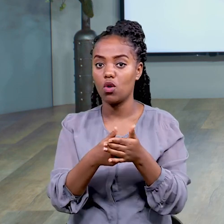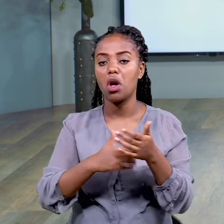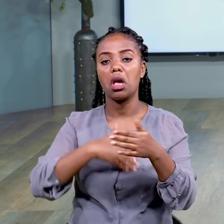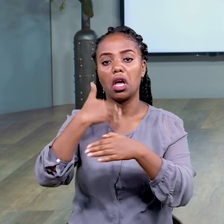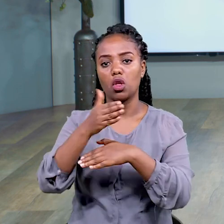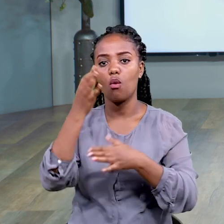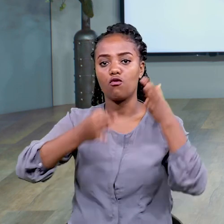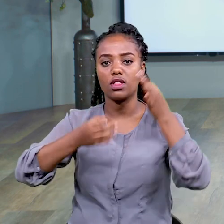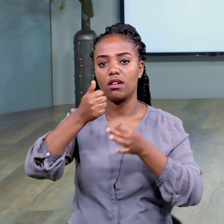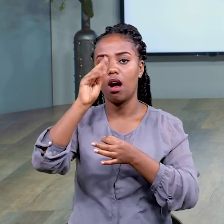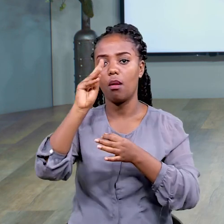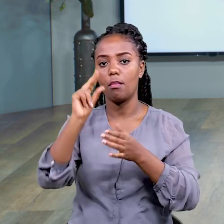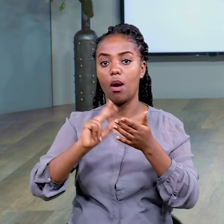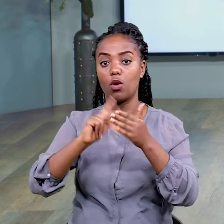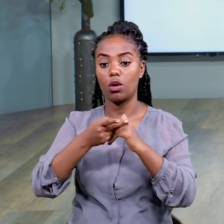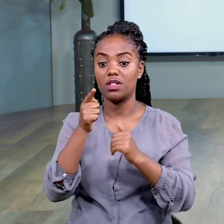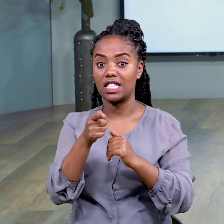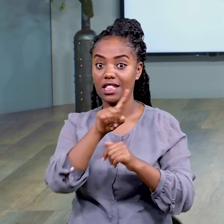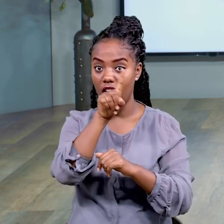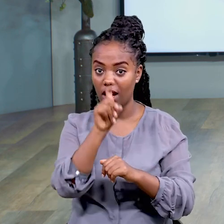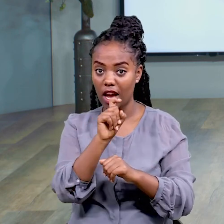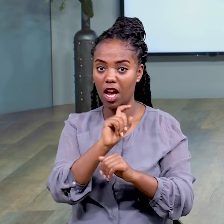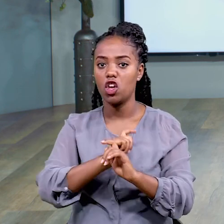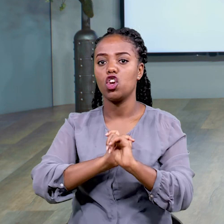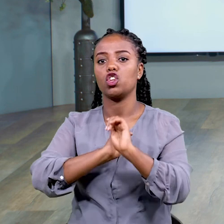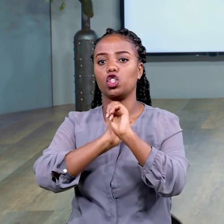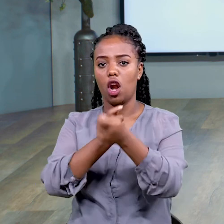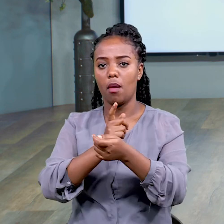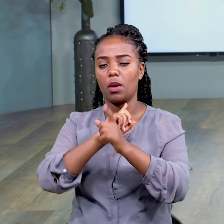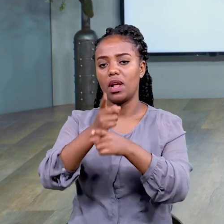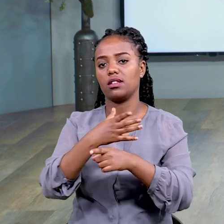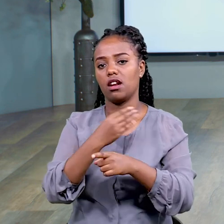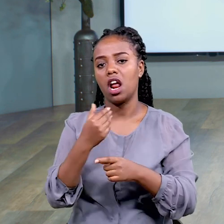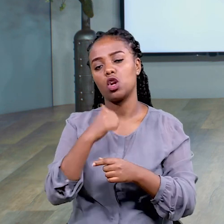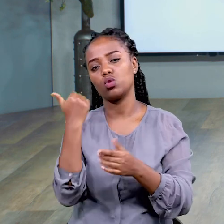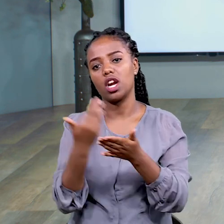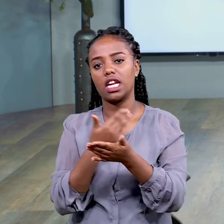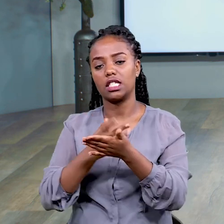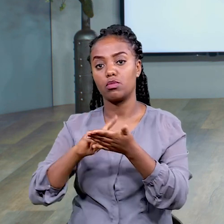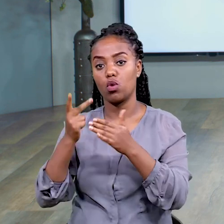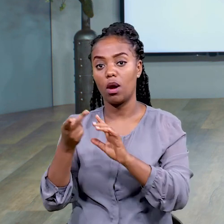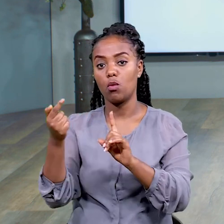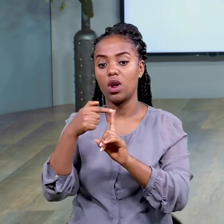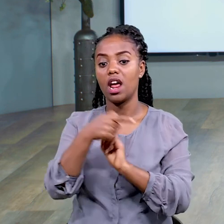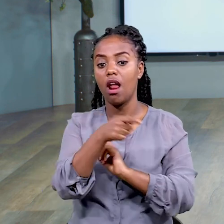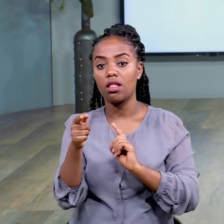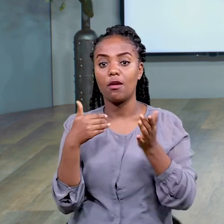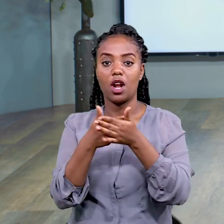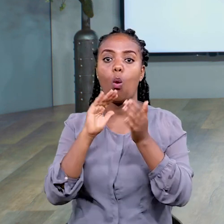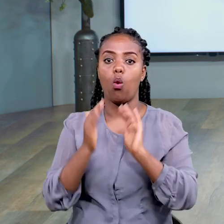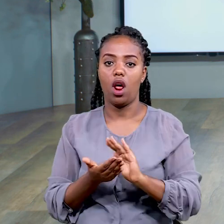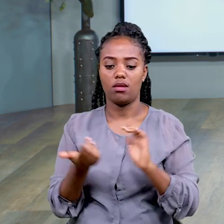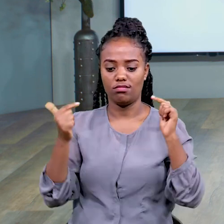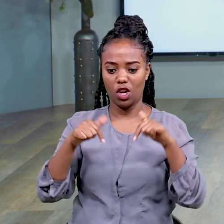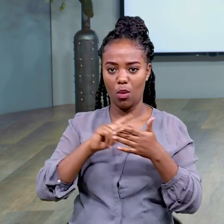በሚቀርበው ቀጣዩ የፍትህ አምባ ፕሮግራማችን የዚህን ጥያቄ ተሸላሚ አሸናፊዎችና ሌሎች አዳዲስ መሰናዶችን ወደ እናንተ